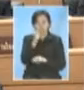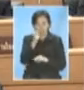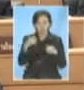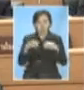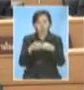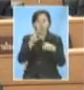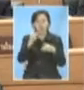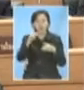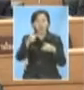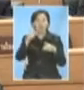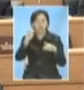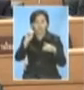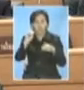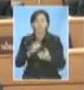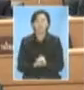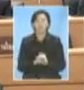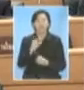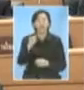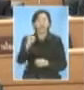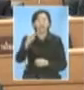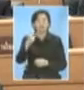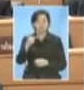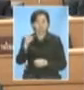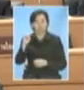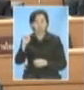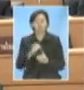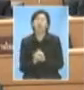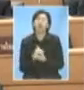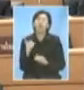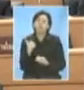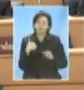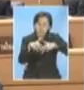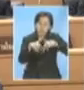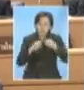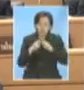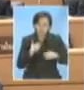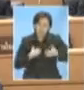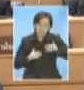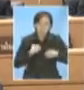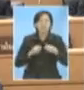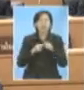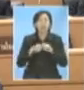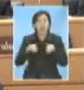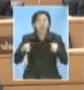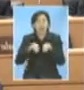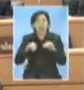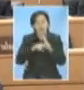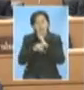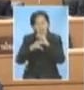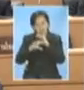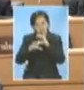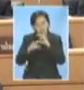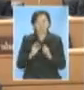กว่า NGO หรือผู้ที่อาจจะมีความสนใจและเป็นห่วงบรรยายในเรื่องของกลุ่มพี่น้องประชาชนในบริเวณจังหวัดระย